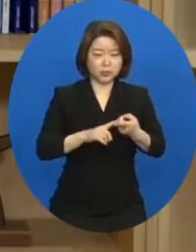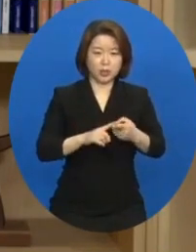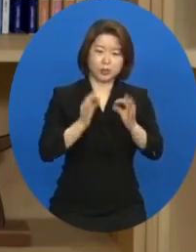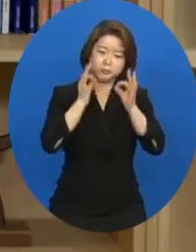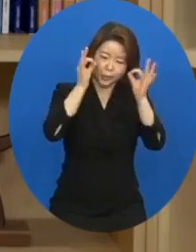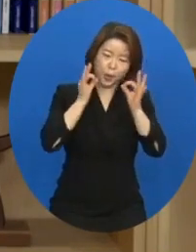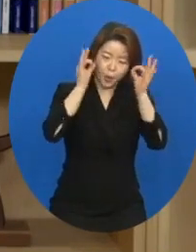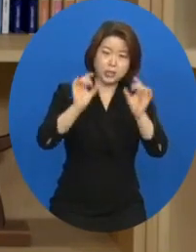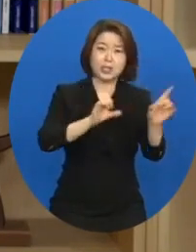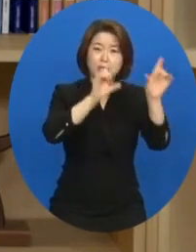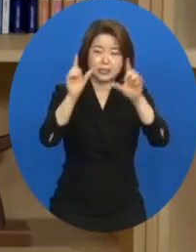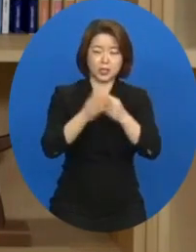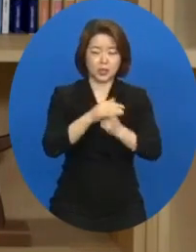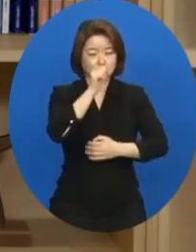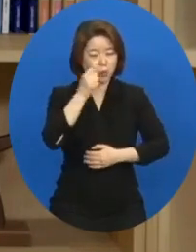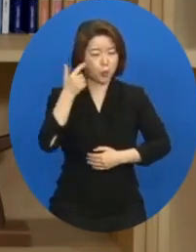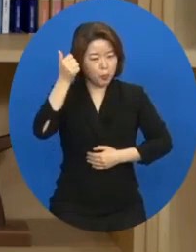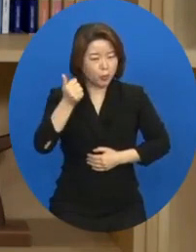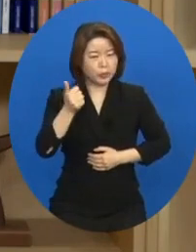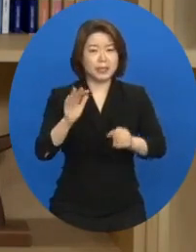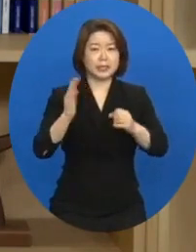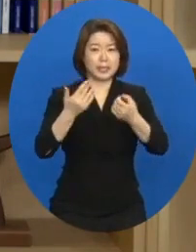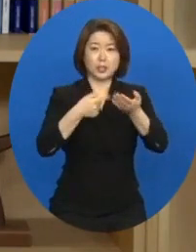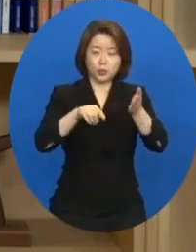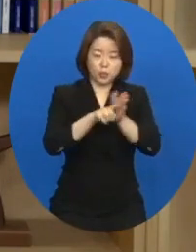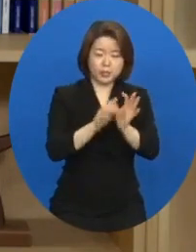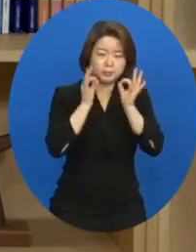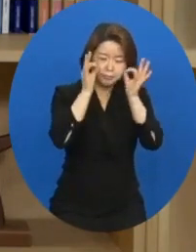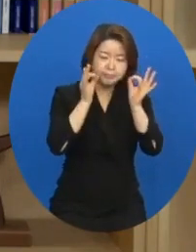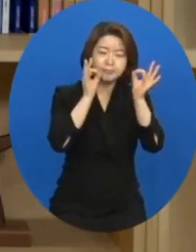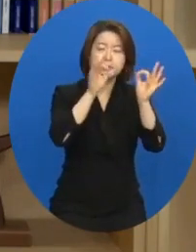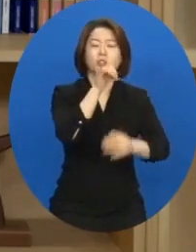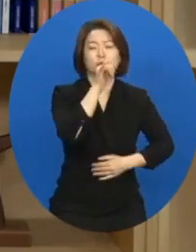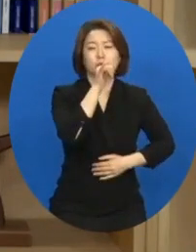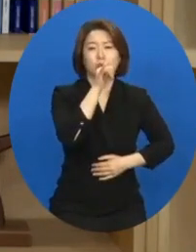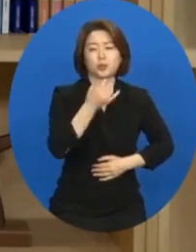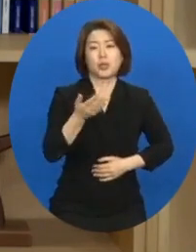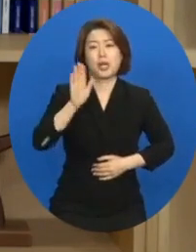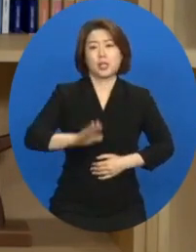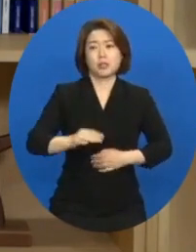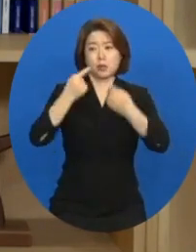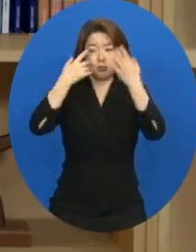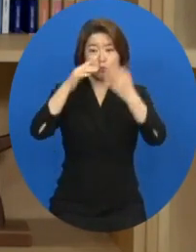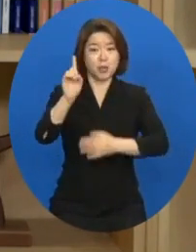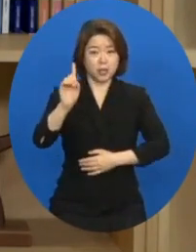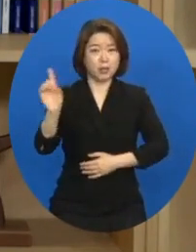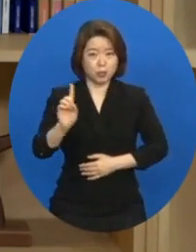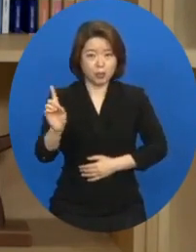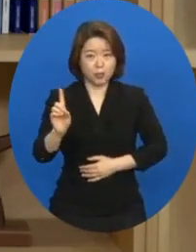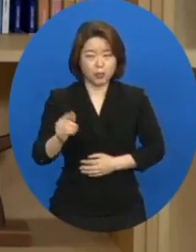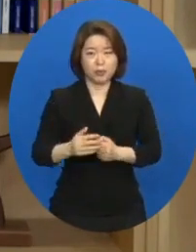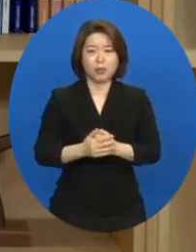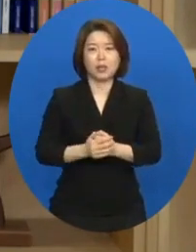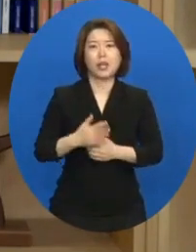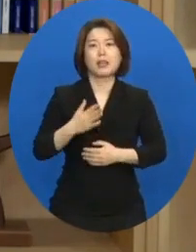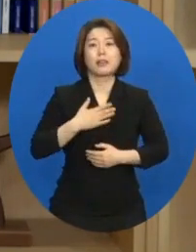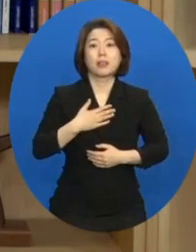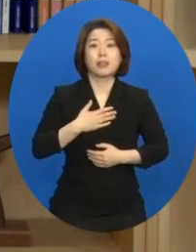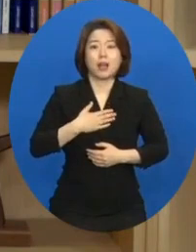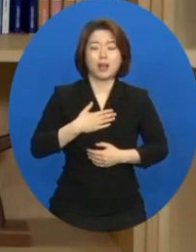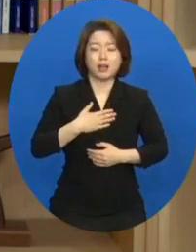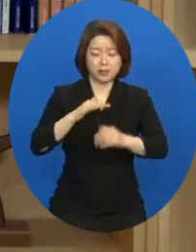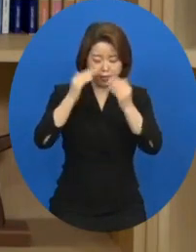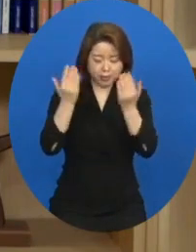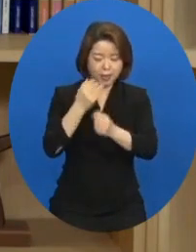보려고 좋은 목사가 되려고 애는 썼습니다 그런 한 가지 분명한 것은 다 제 마음대로 했다는